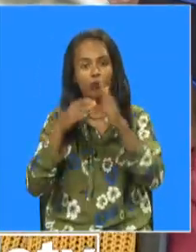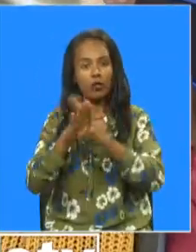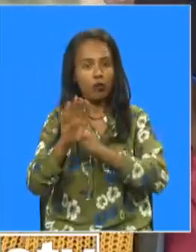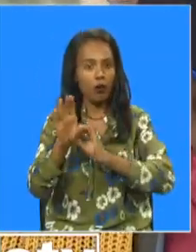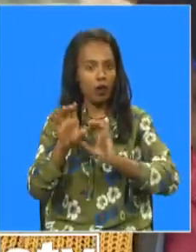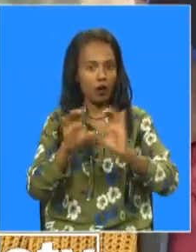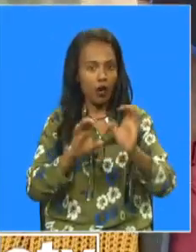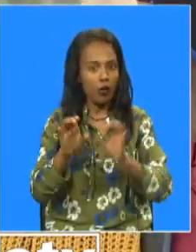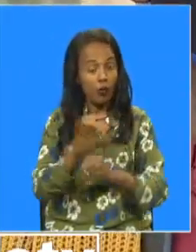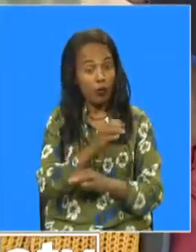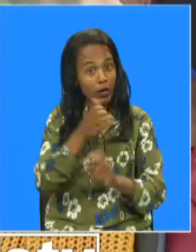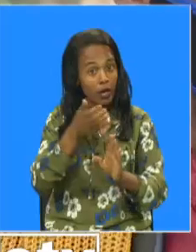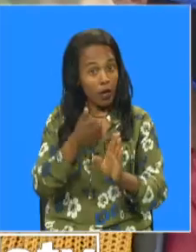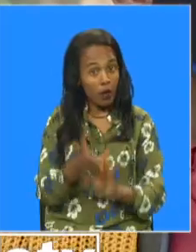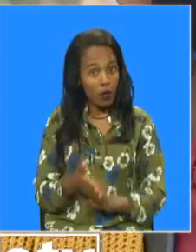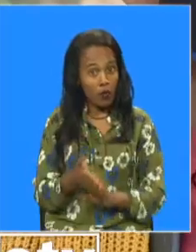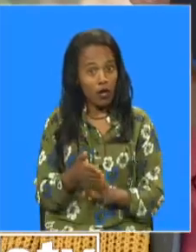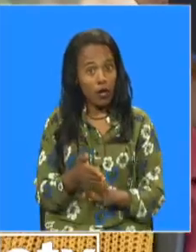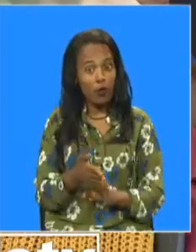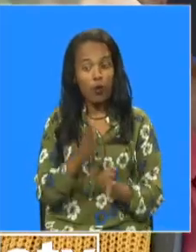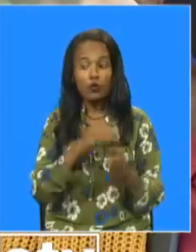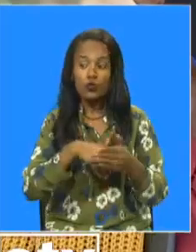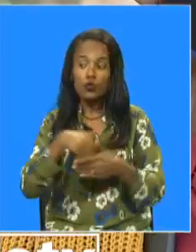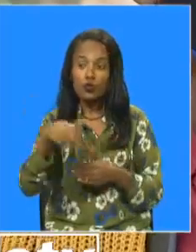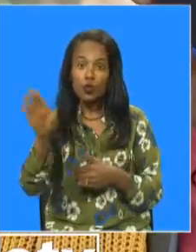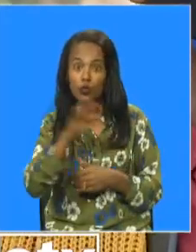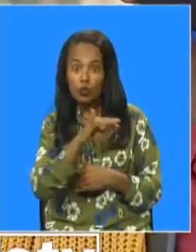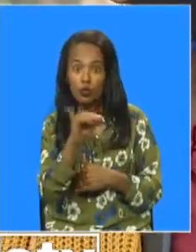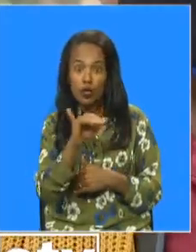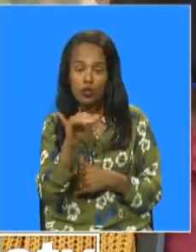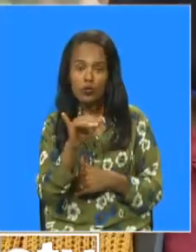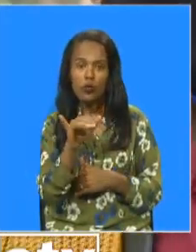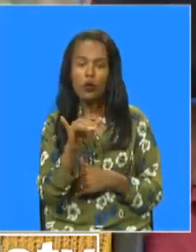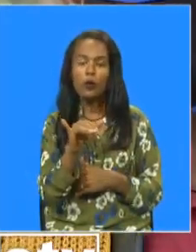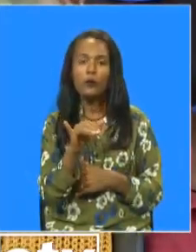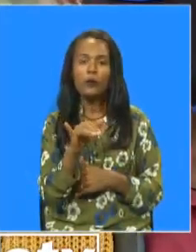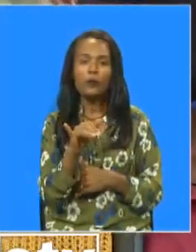አደርጋለሁ። በሌላ በኩል ደግሞ ሲወጡም ደግሞ እንዲሁ